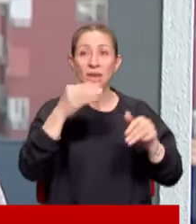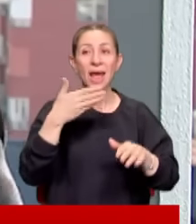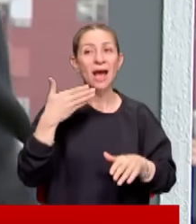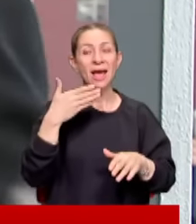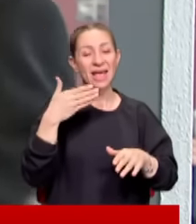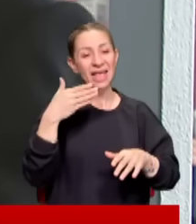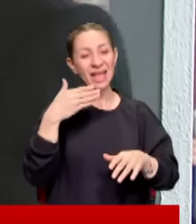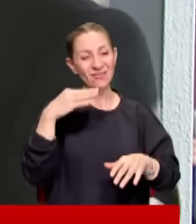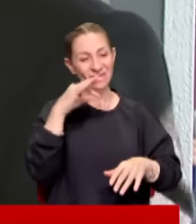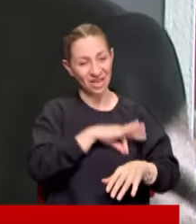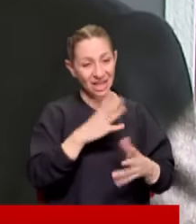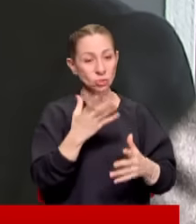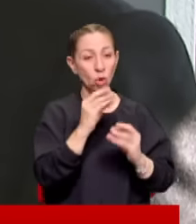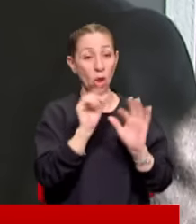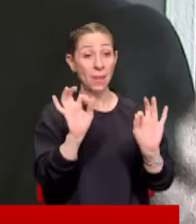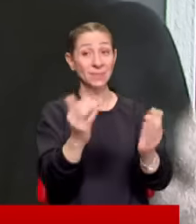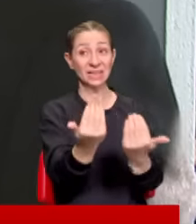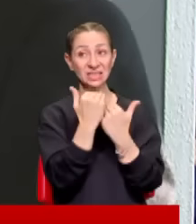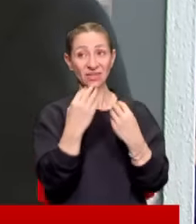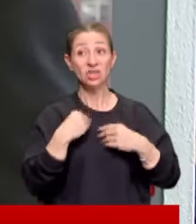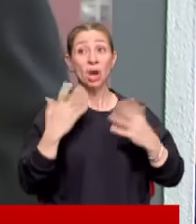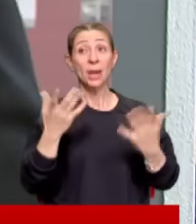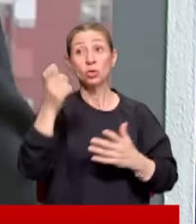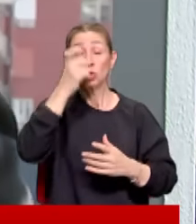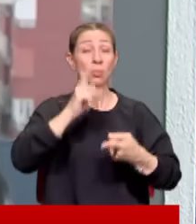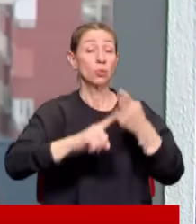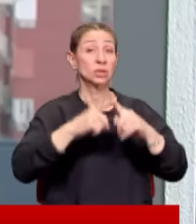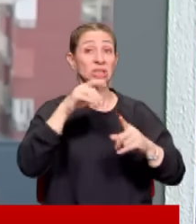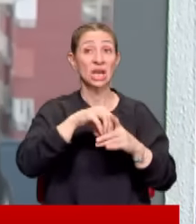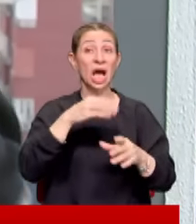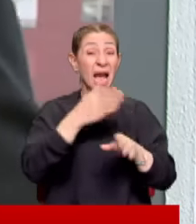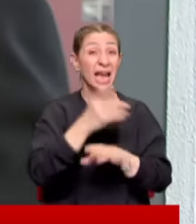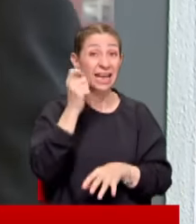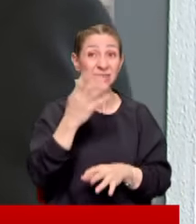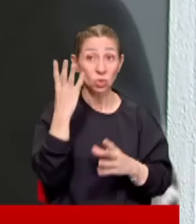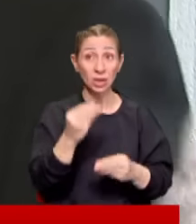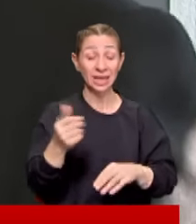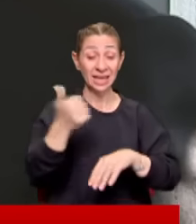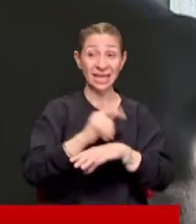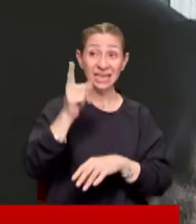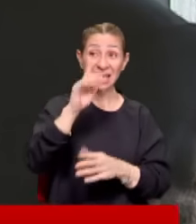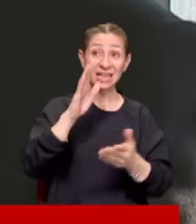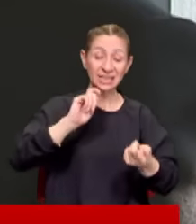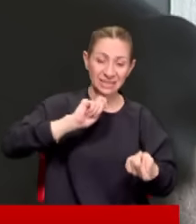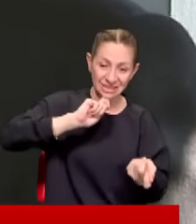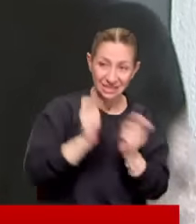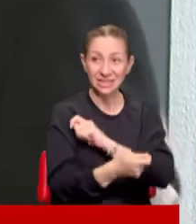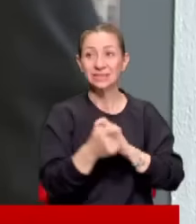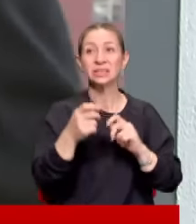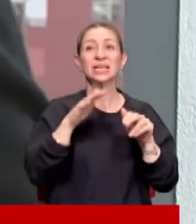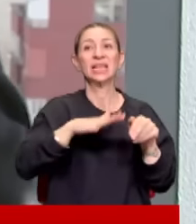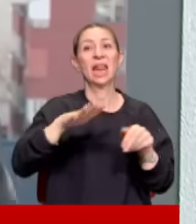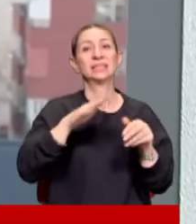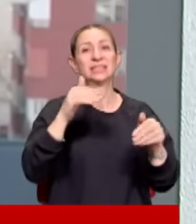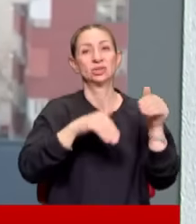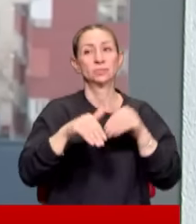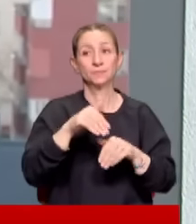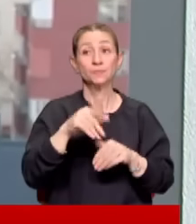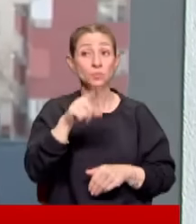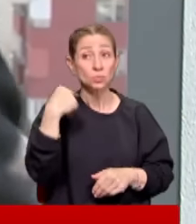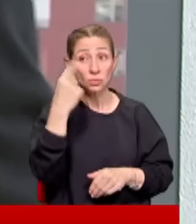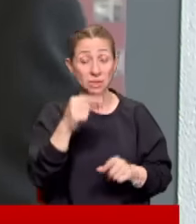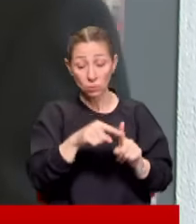imkanlarıyla çok önemli katkılar sunacak. Ancak Türk siyasetinde asıl olan, yani iktidarın el değiştirdiği husus genel seçimler.